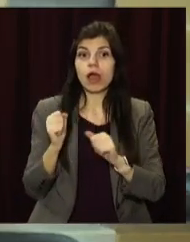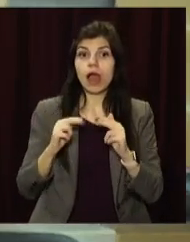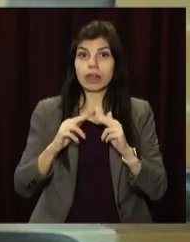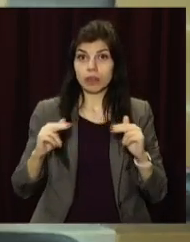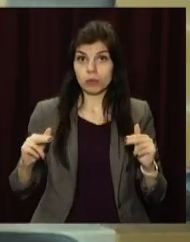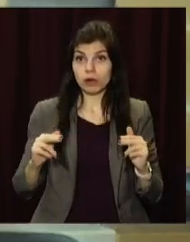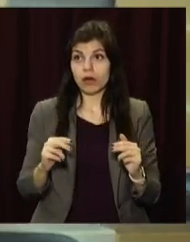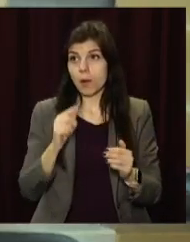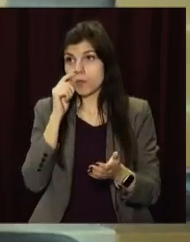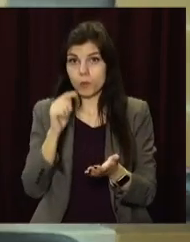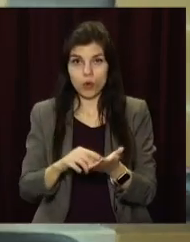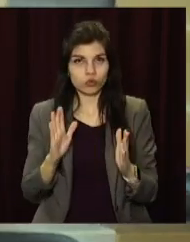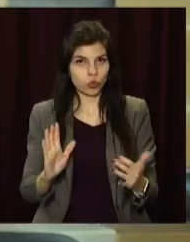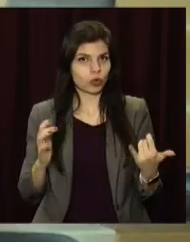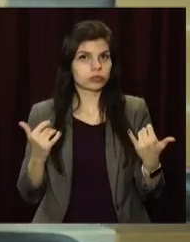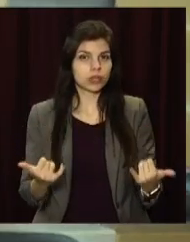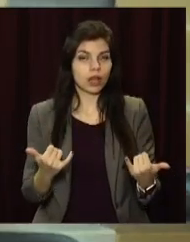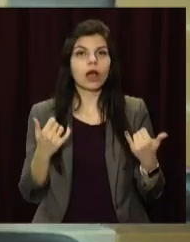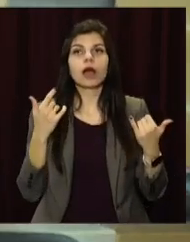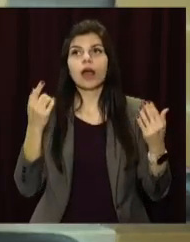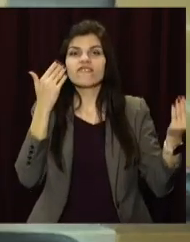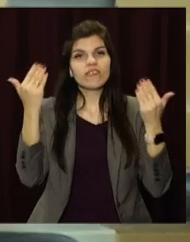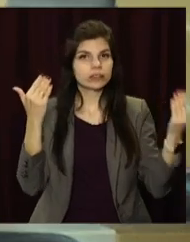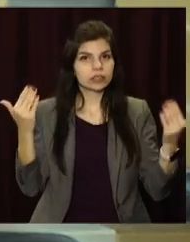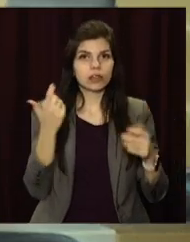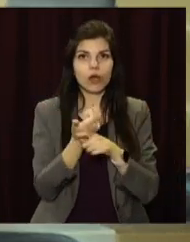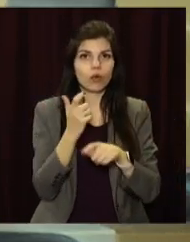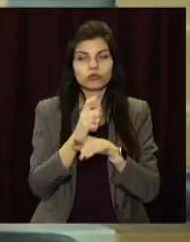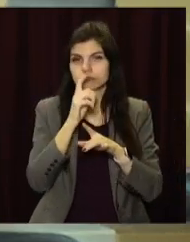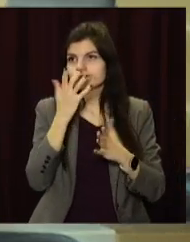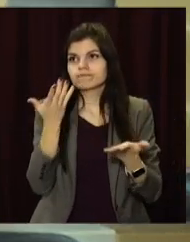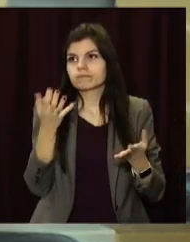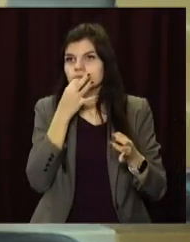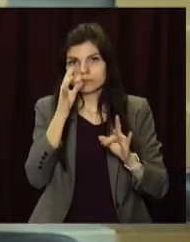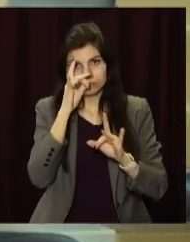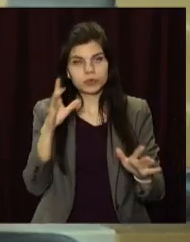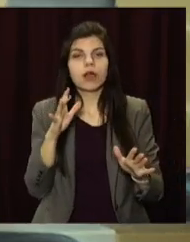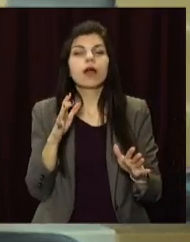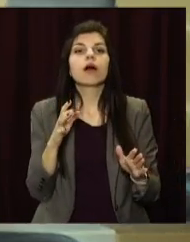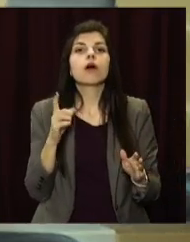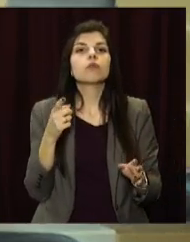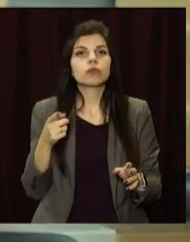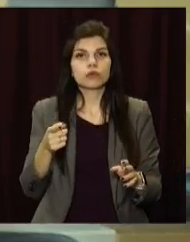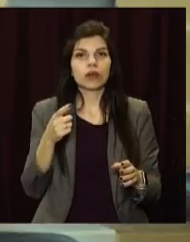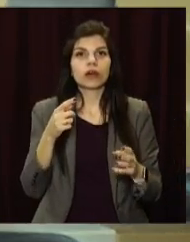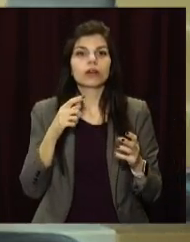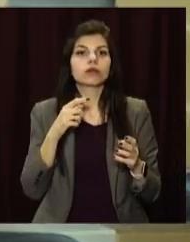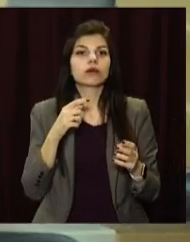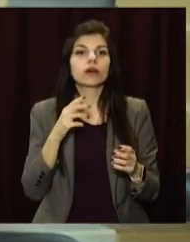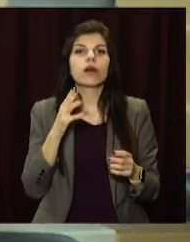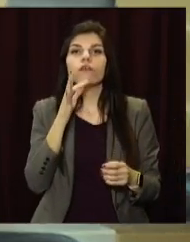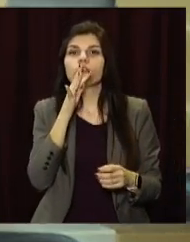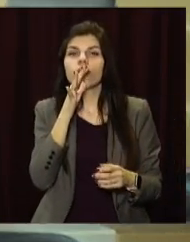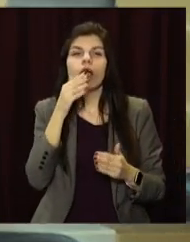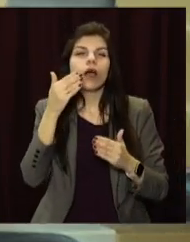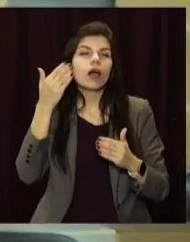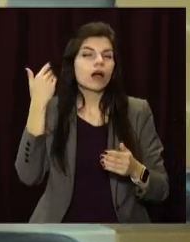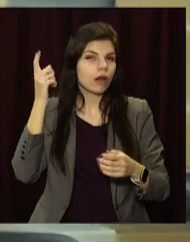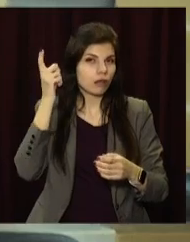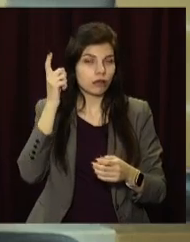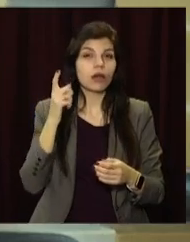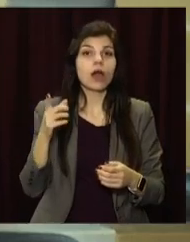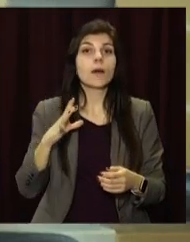Понад 1000 ікон за майже 30 років у художньому музеї презентували виставку сучасного українського іконопису авторства